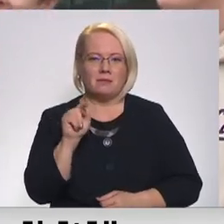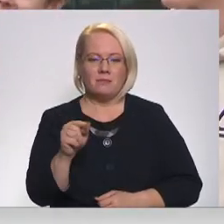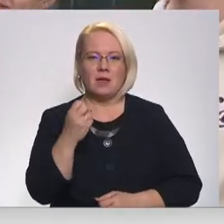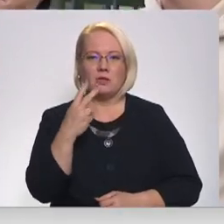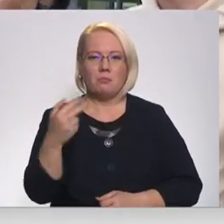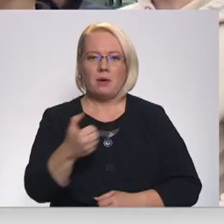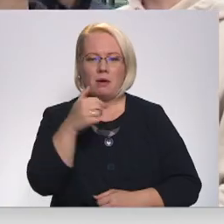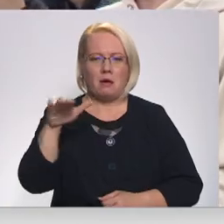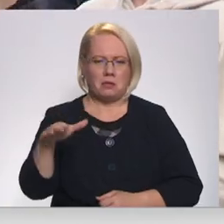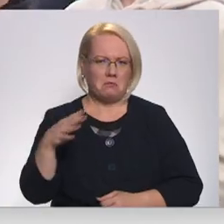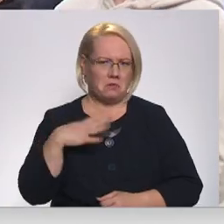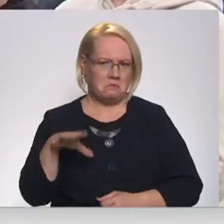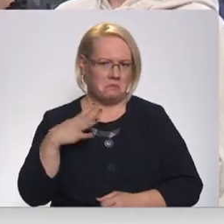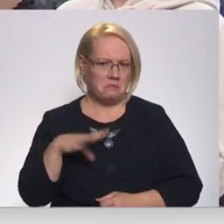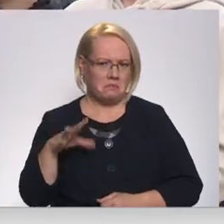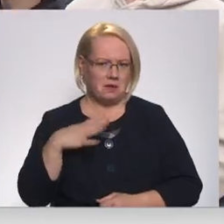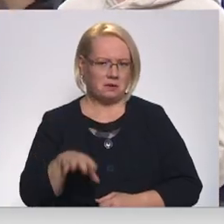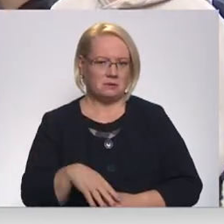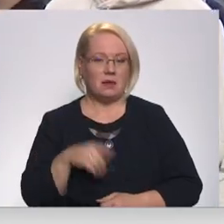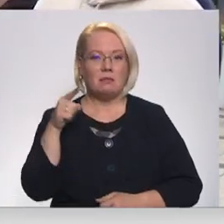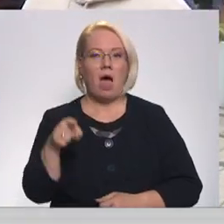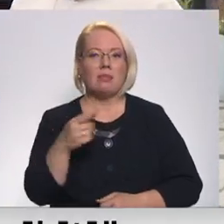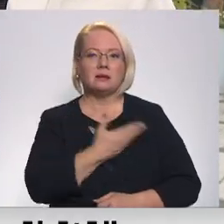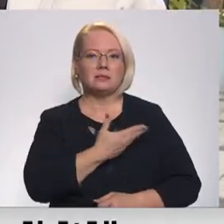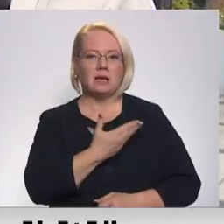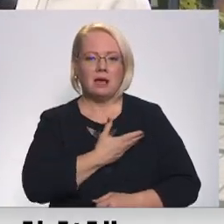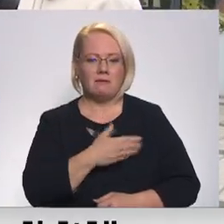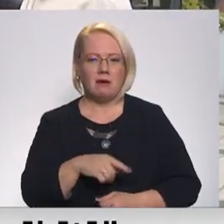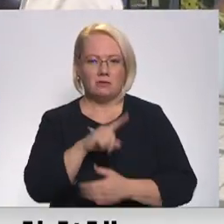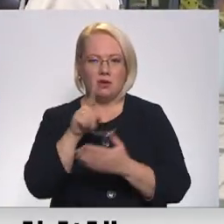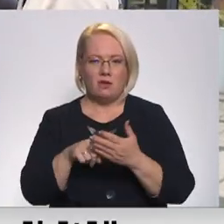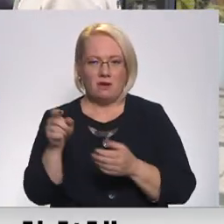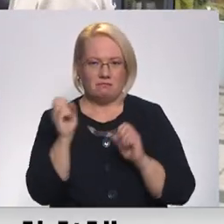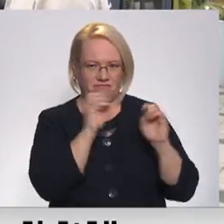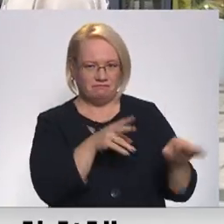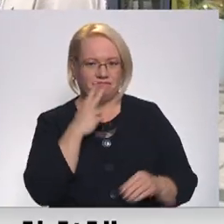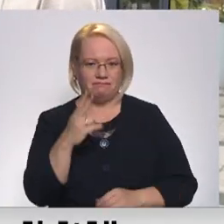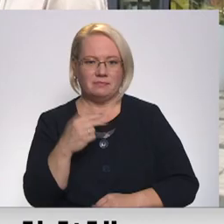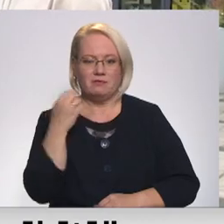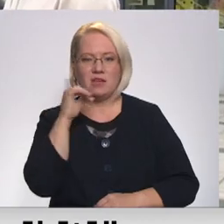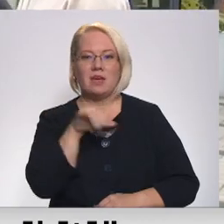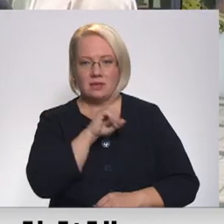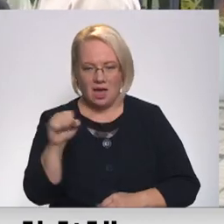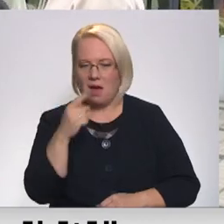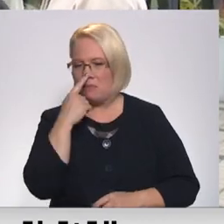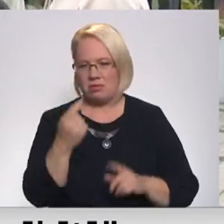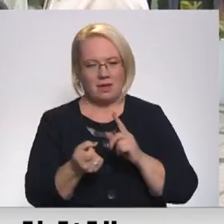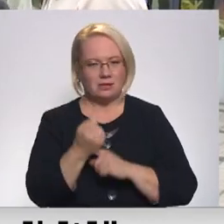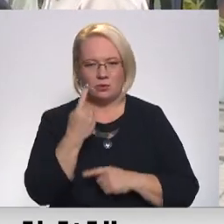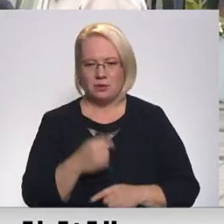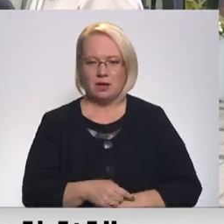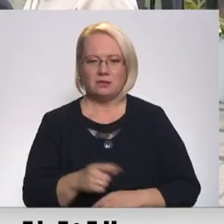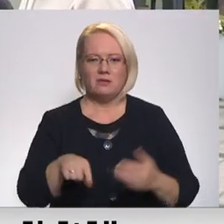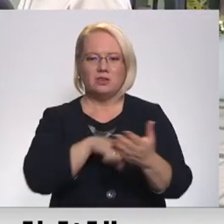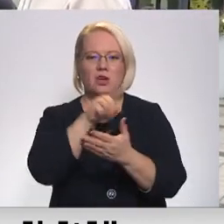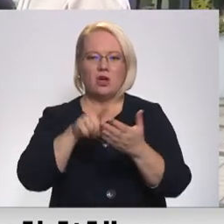12. Kāpēc? Tā dzīve. Vai tu esi domājis atmest? Jā, bet neizdodas. Vai tu zini,